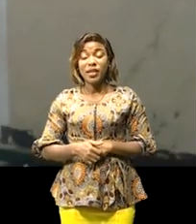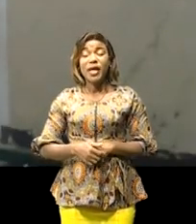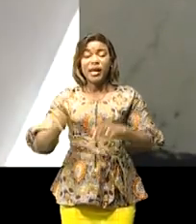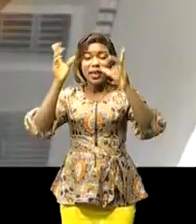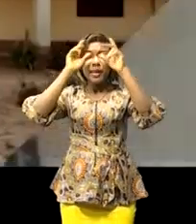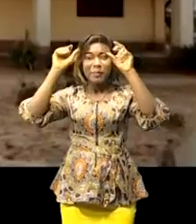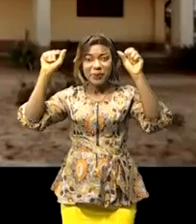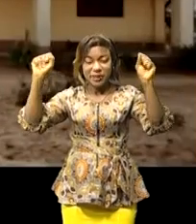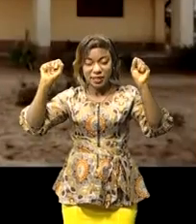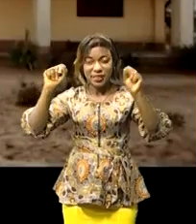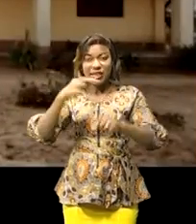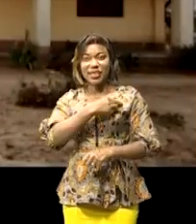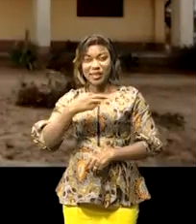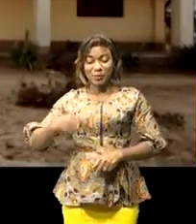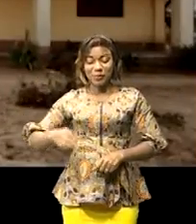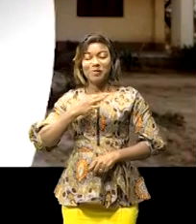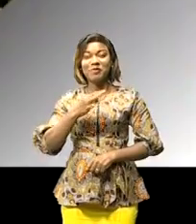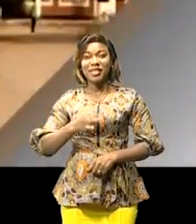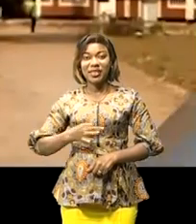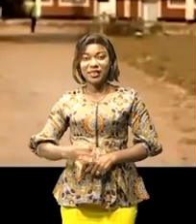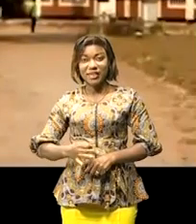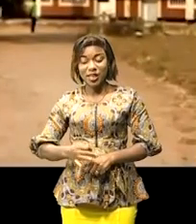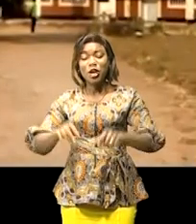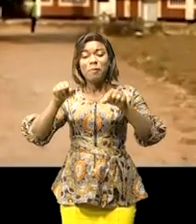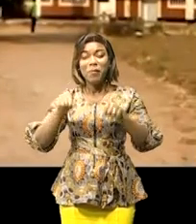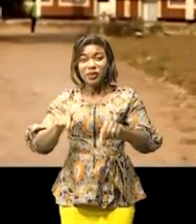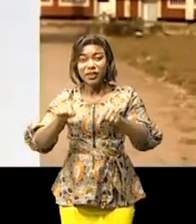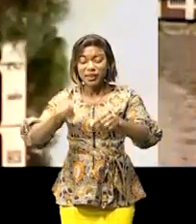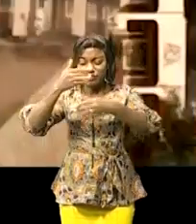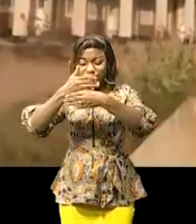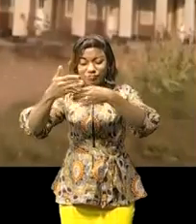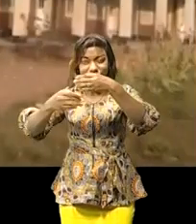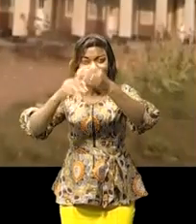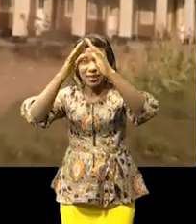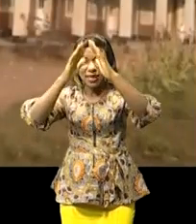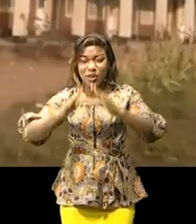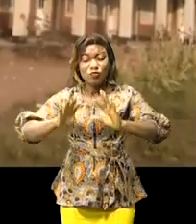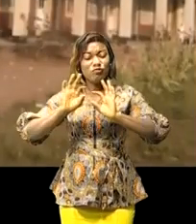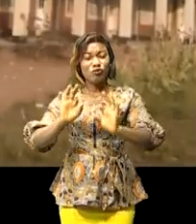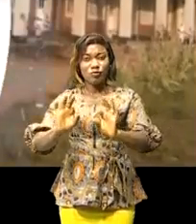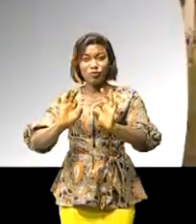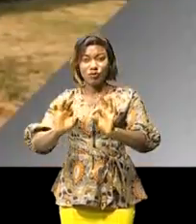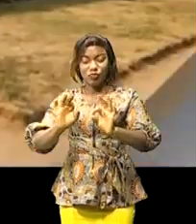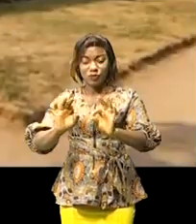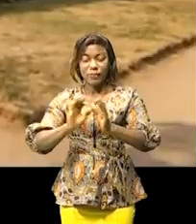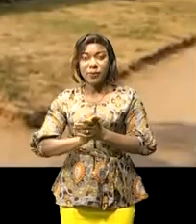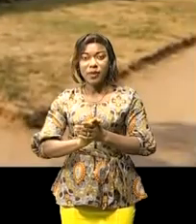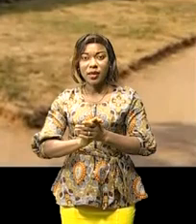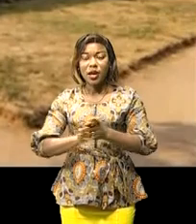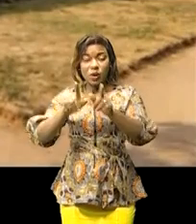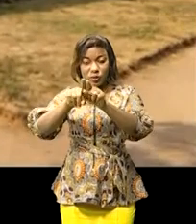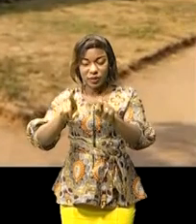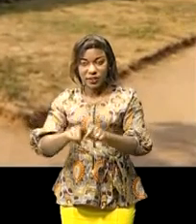Tshisekedi Tshilombo, une Versailles et les infrastructures modernes d'une université, la coopérative Bidiep-Bidiep, située